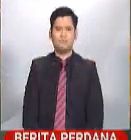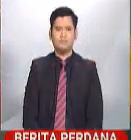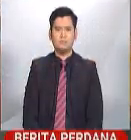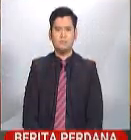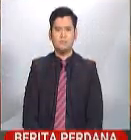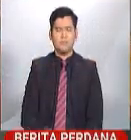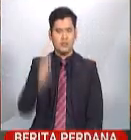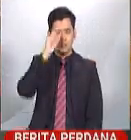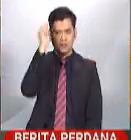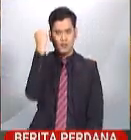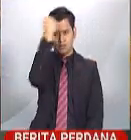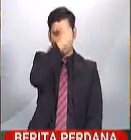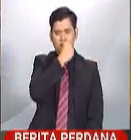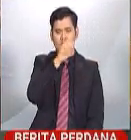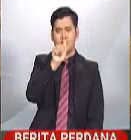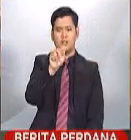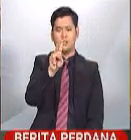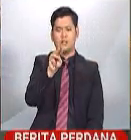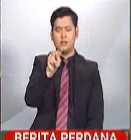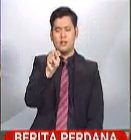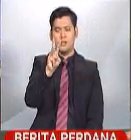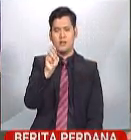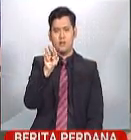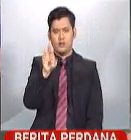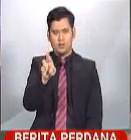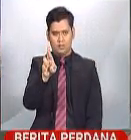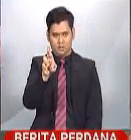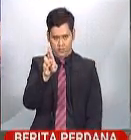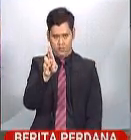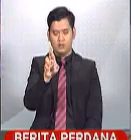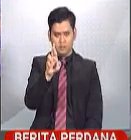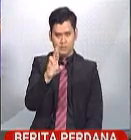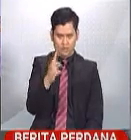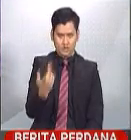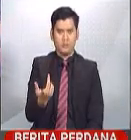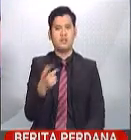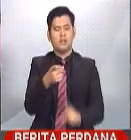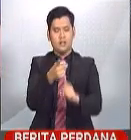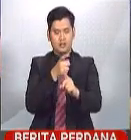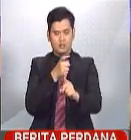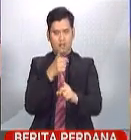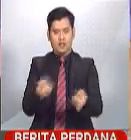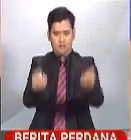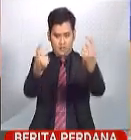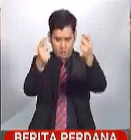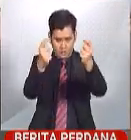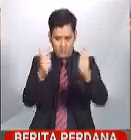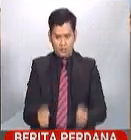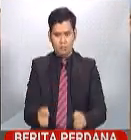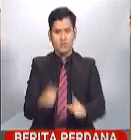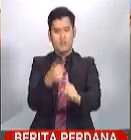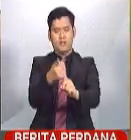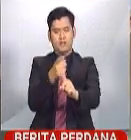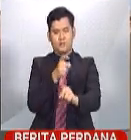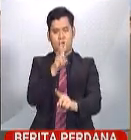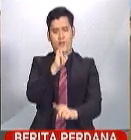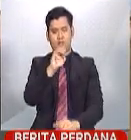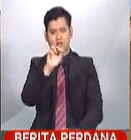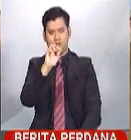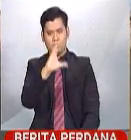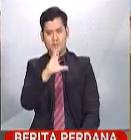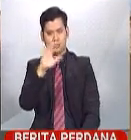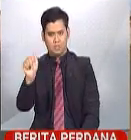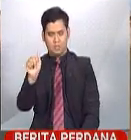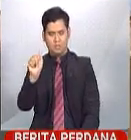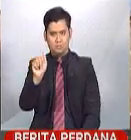Tan Sri Anwar menerima kunjungan hormat rombongan MCA yang diketuai Setiausaha Agongnya, Datuk Chong Sin Woon. Tambah beliau,